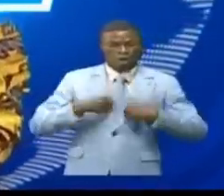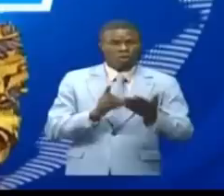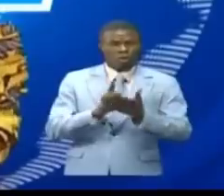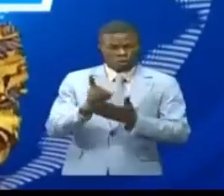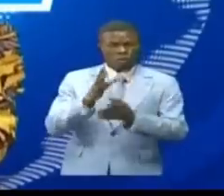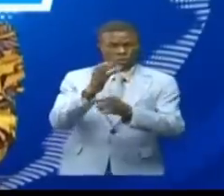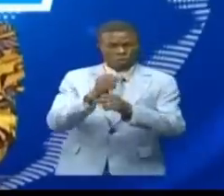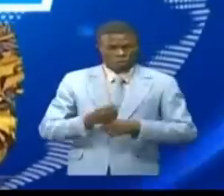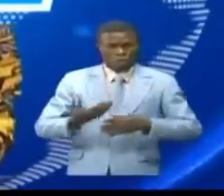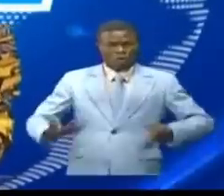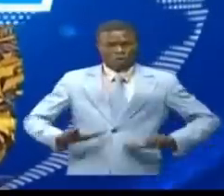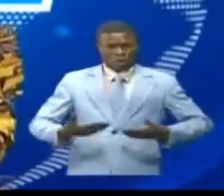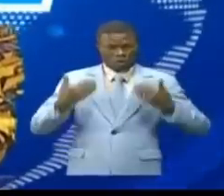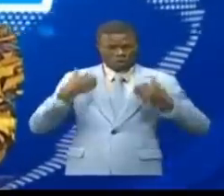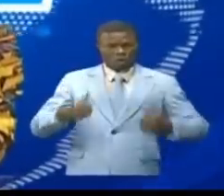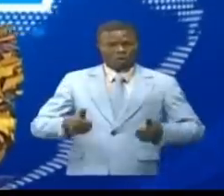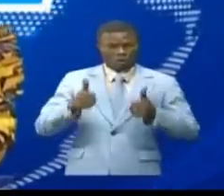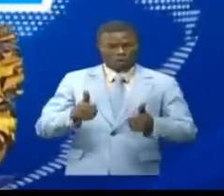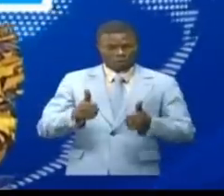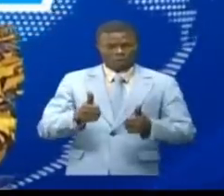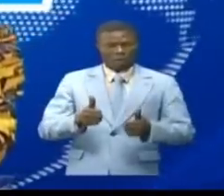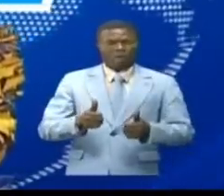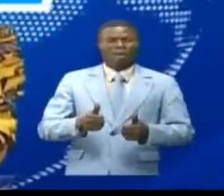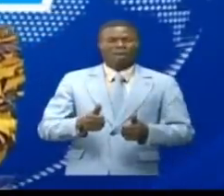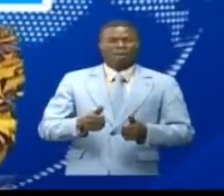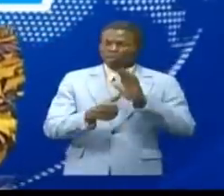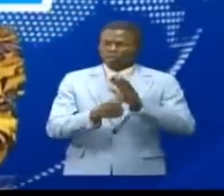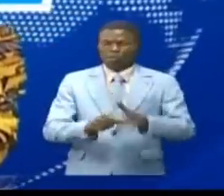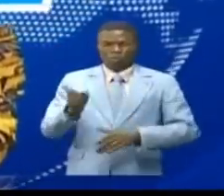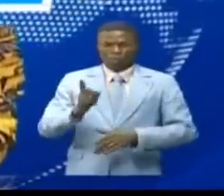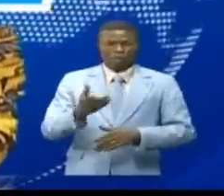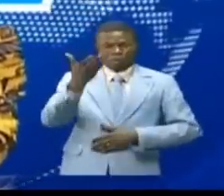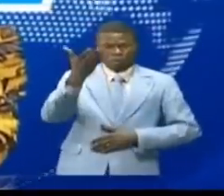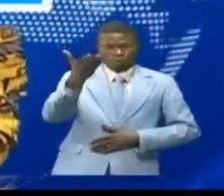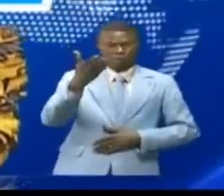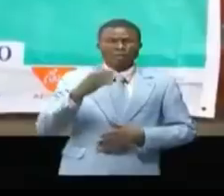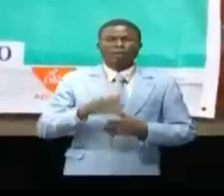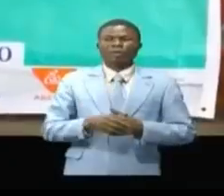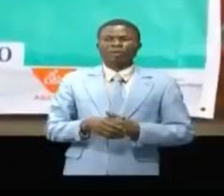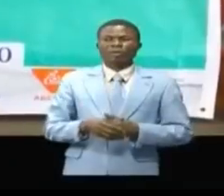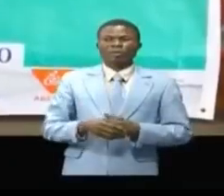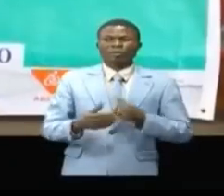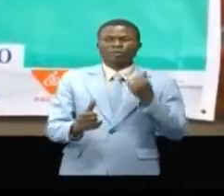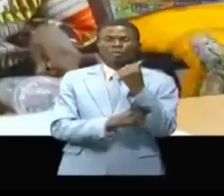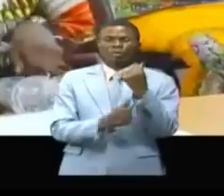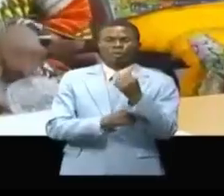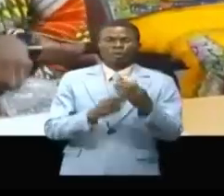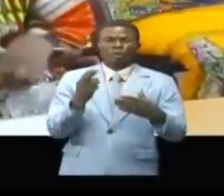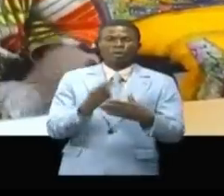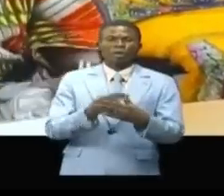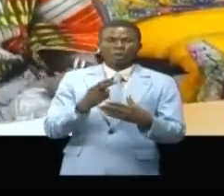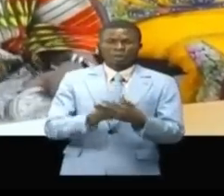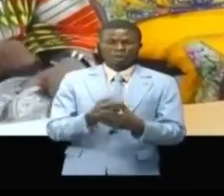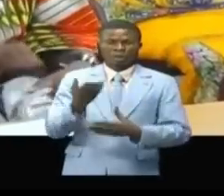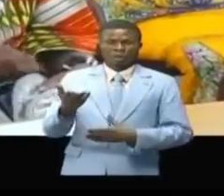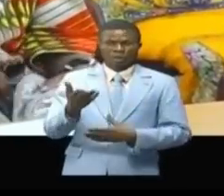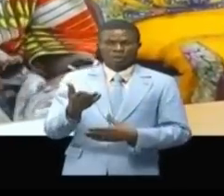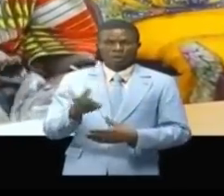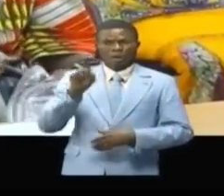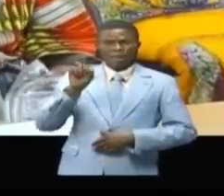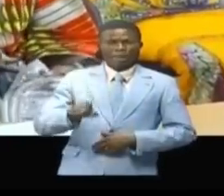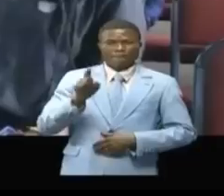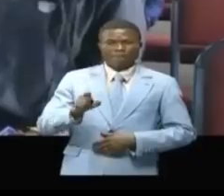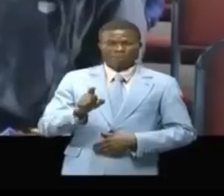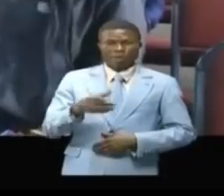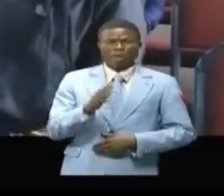jouir et de vivre en bonne santé. Jean-Pierre Ndolo-Demazo, reportage. Personnes en situation de handicap ont des besoins et